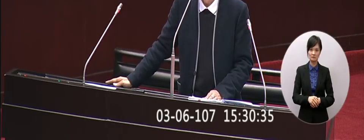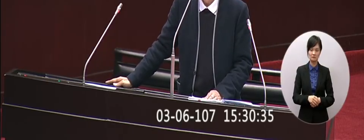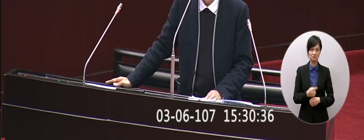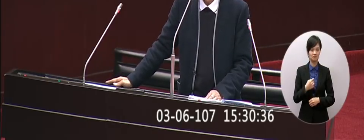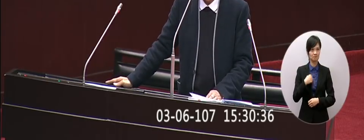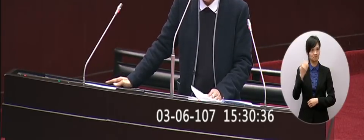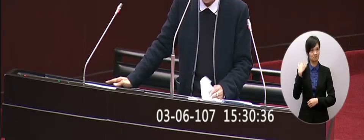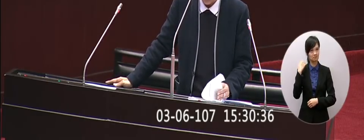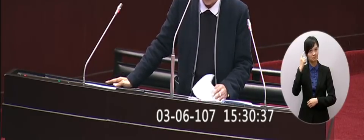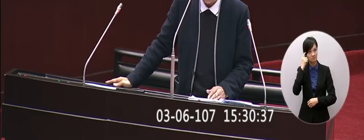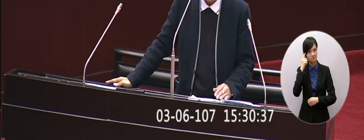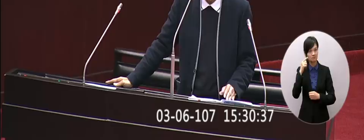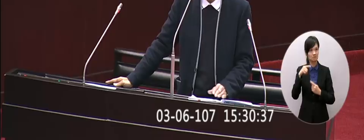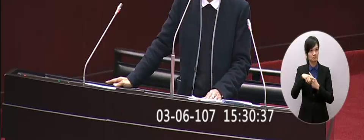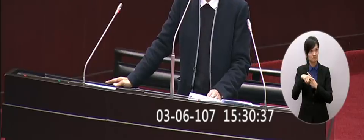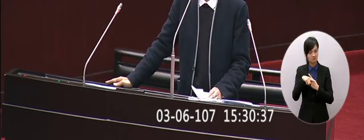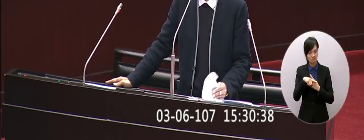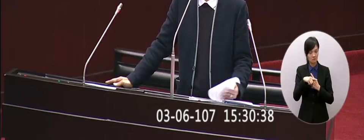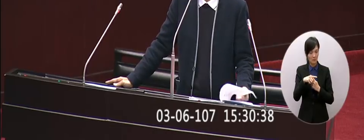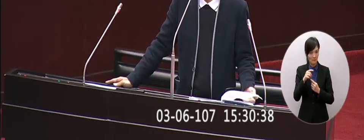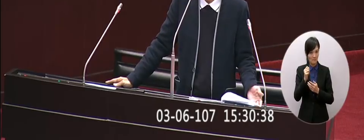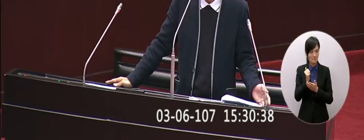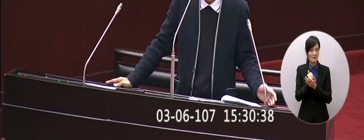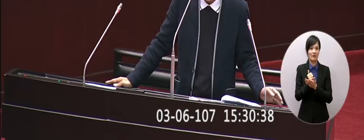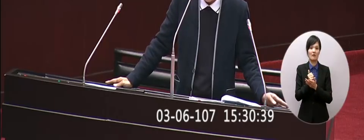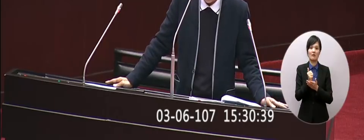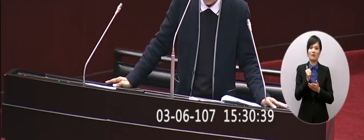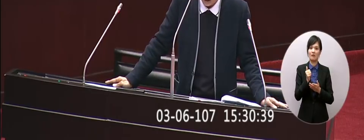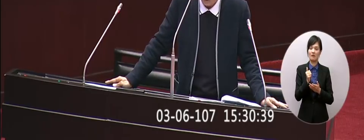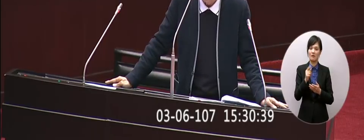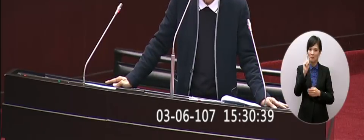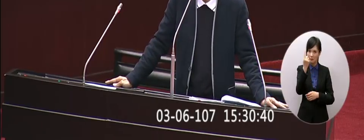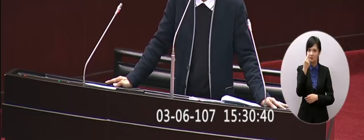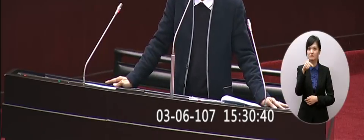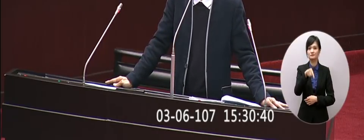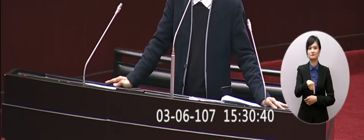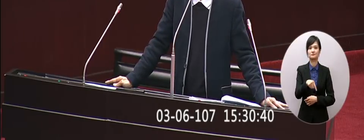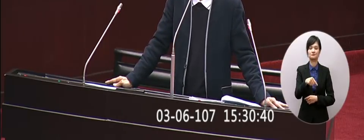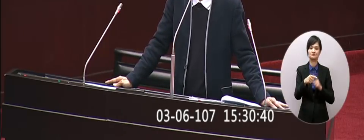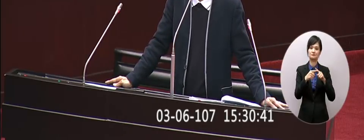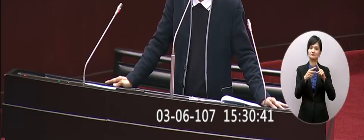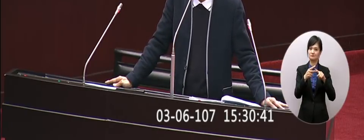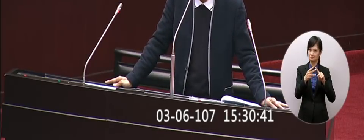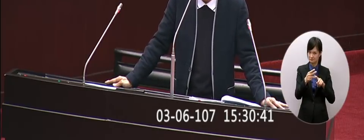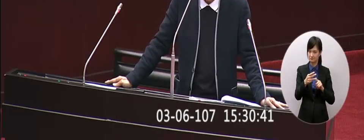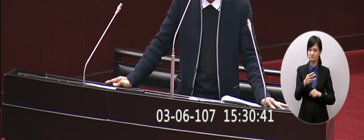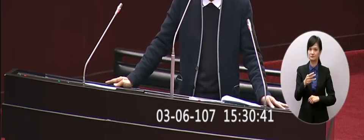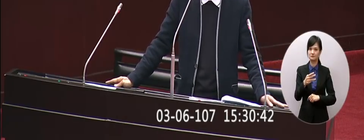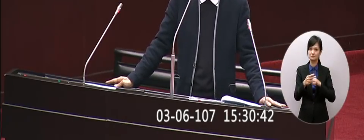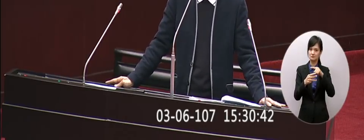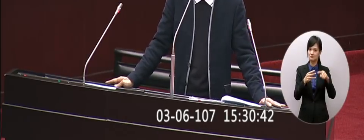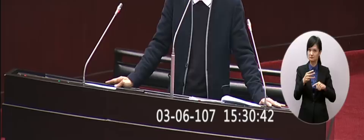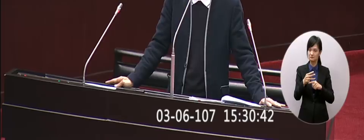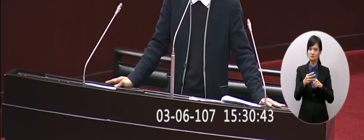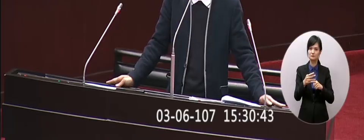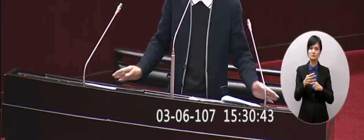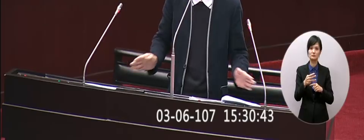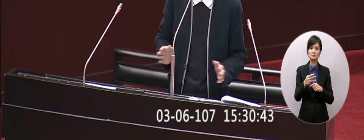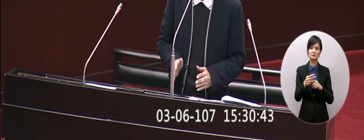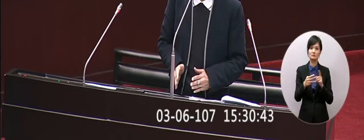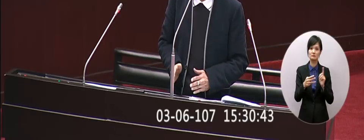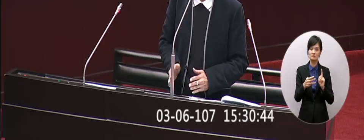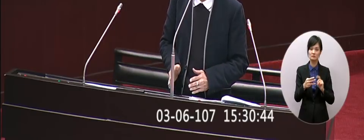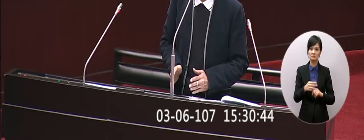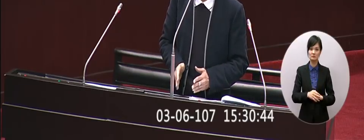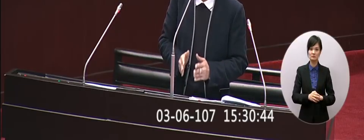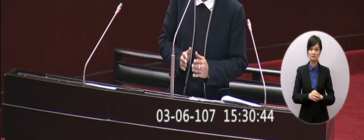个的问题。这个三 D 为什么会有这个三 D？ 这个三 D 最主要就是因为我们相关